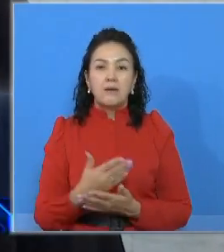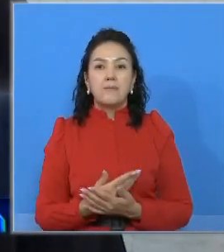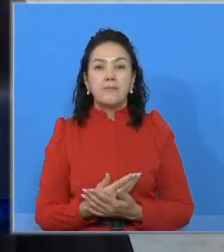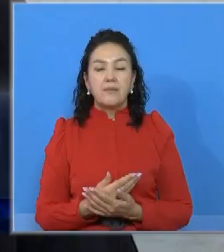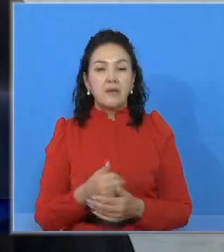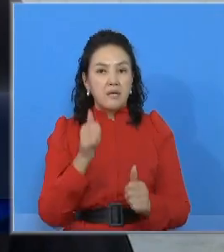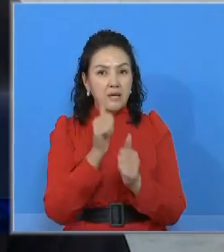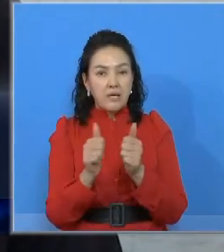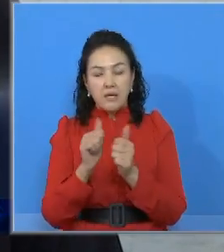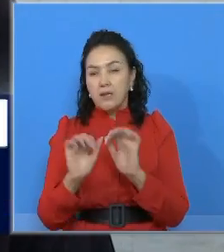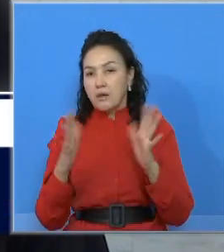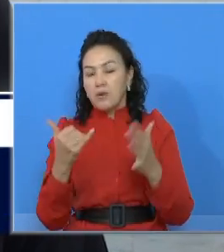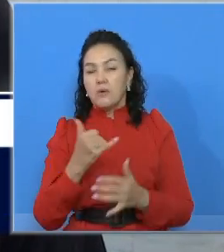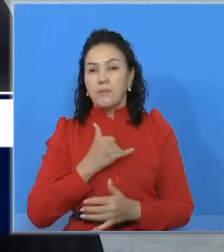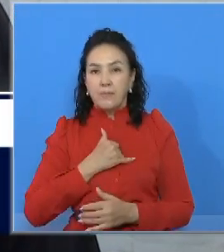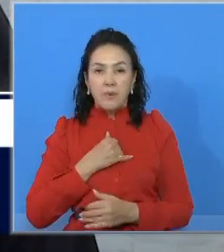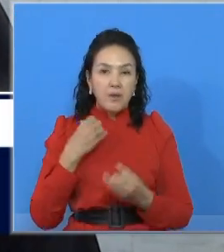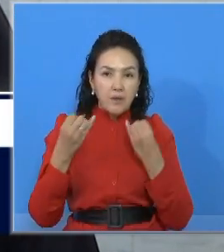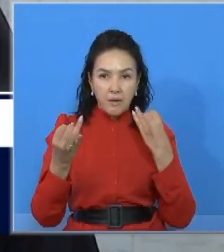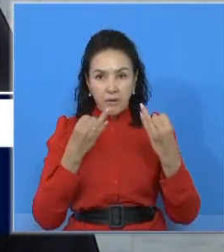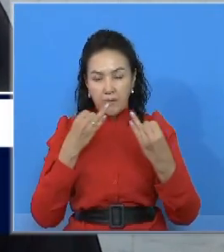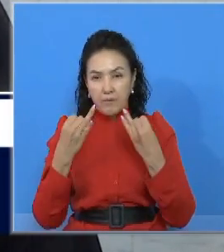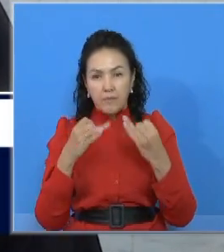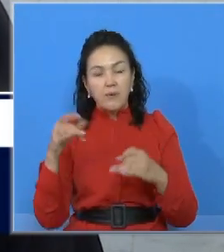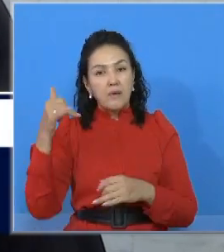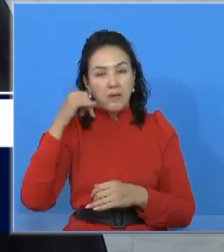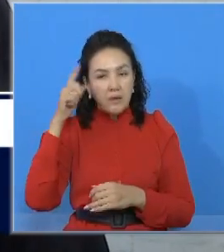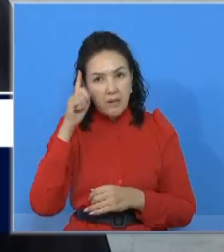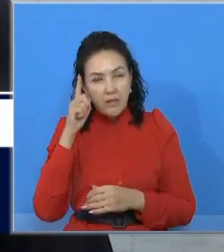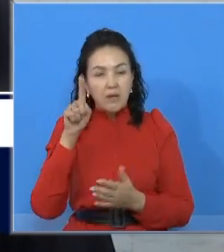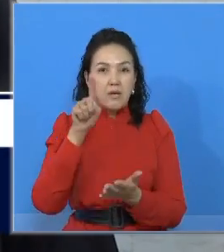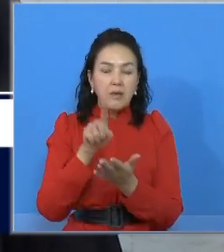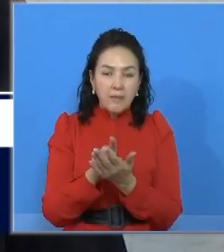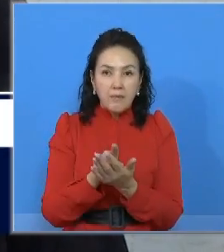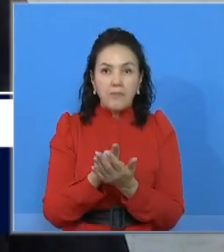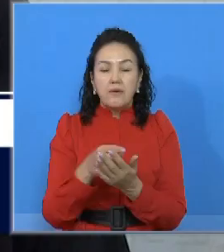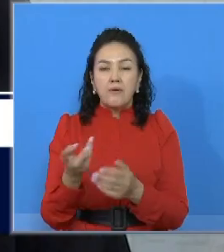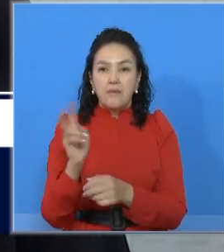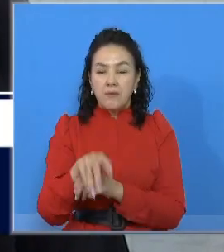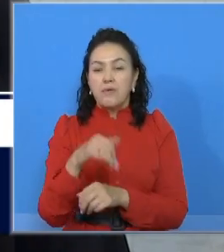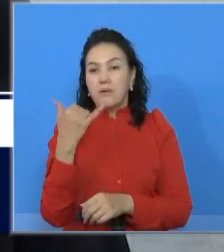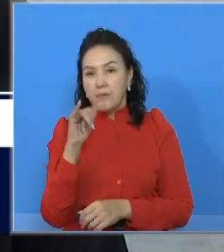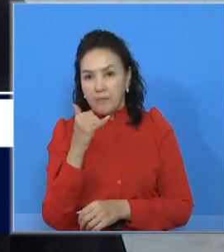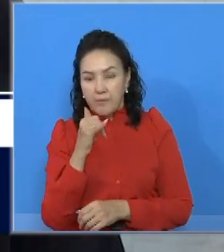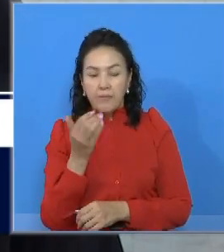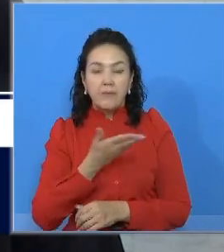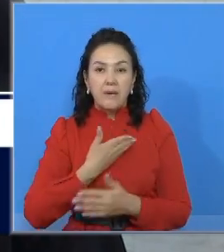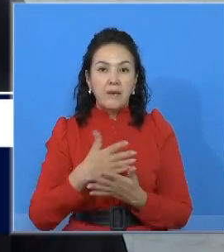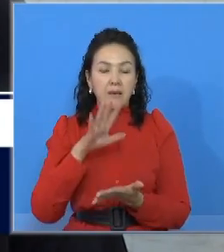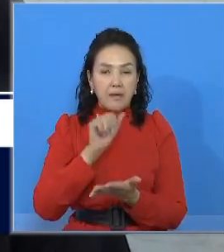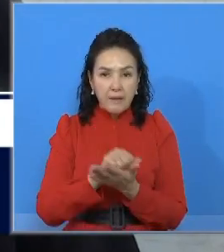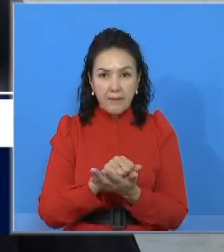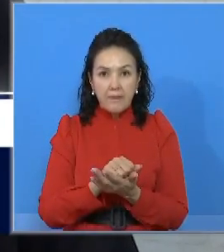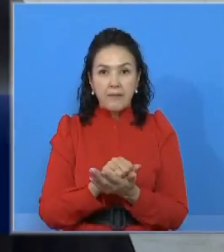безразличные. Каждое событие у нас обсуждается в чатах. Мы обязательно выходим на субботники. Мы